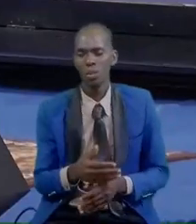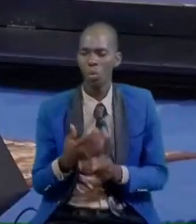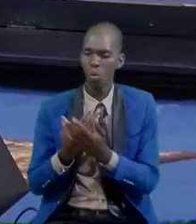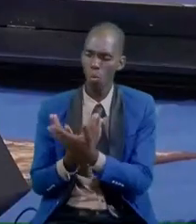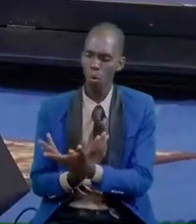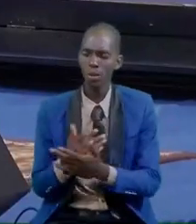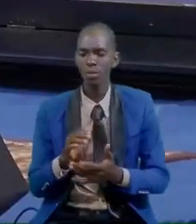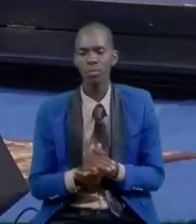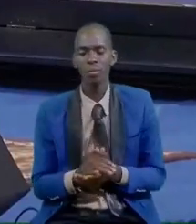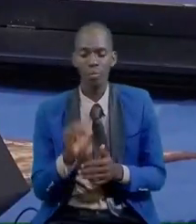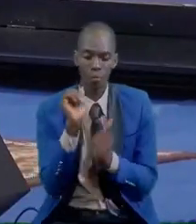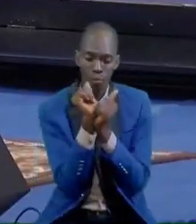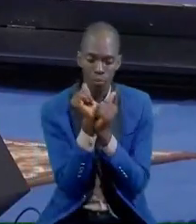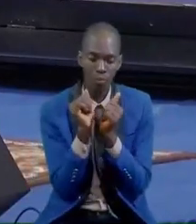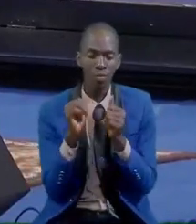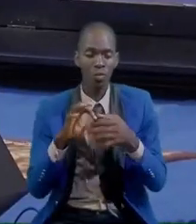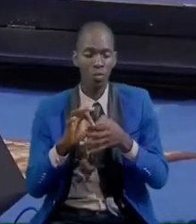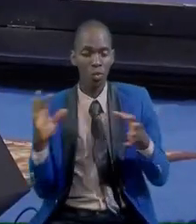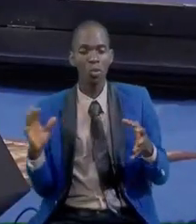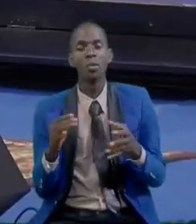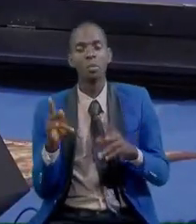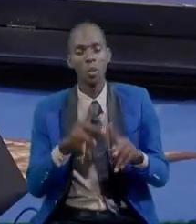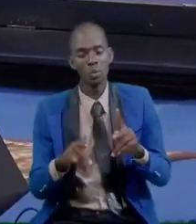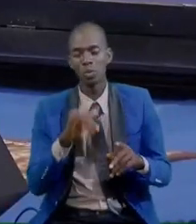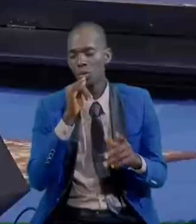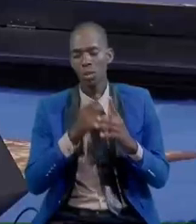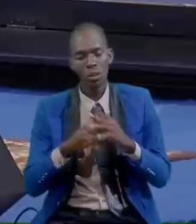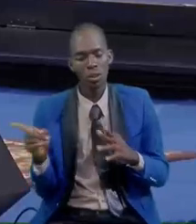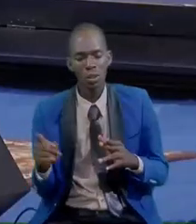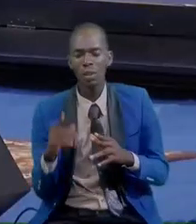tous là. Les chaînes sont brisées, mais nous sommes tous ici.